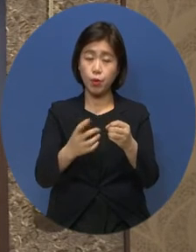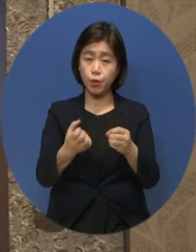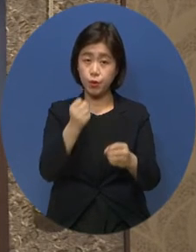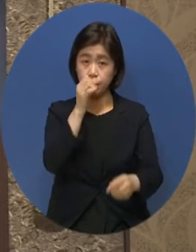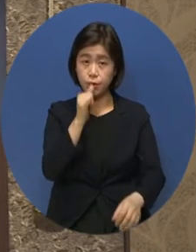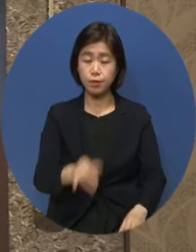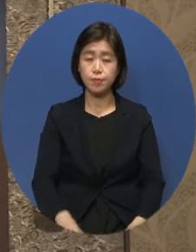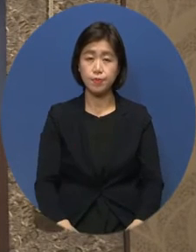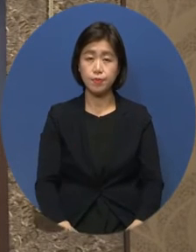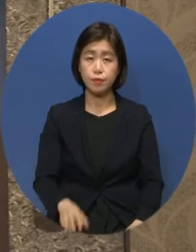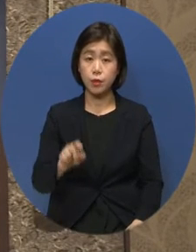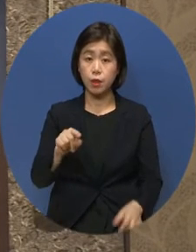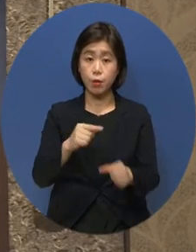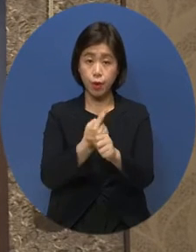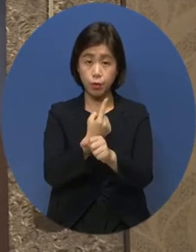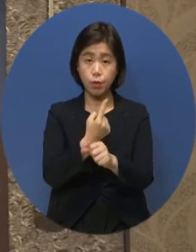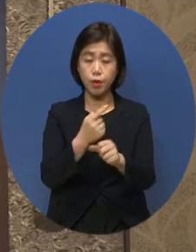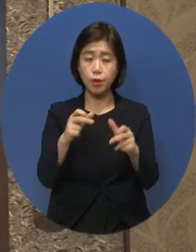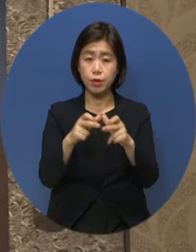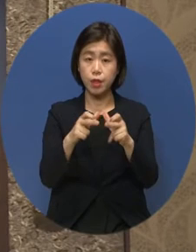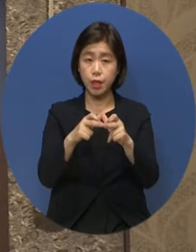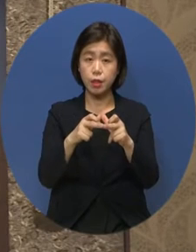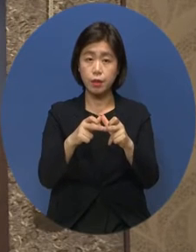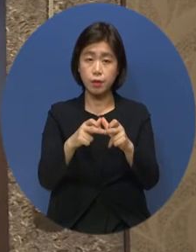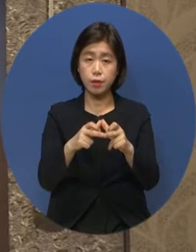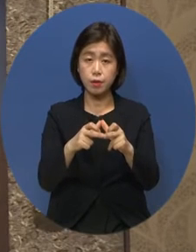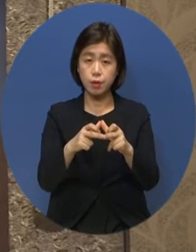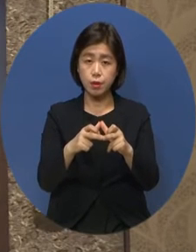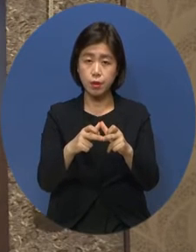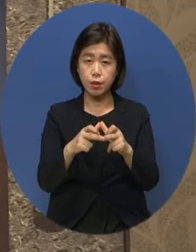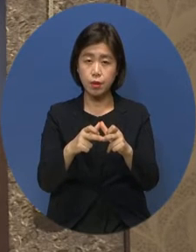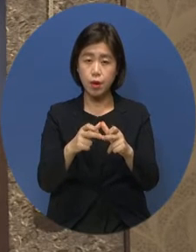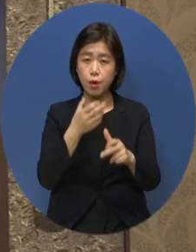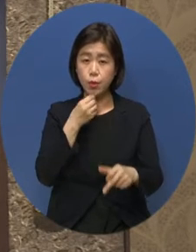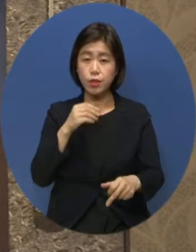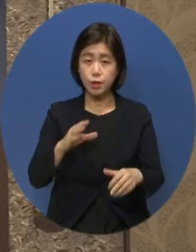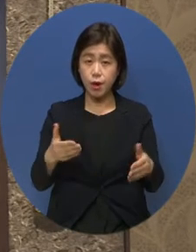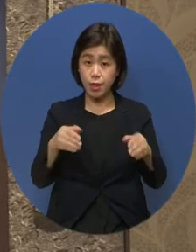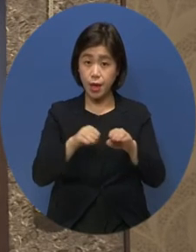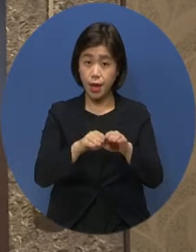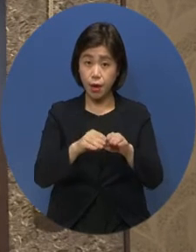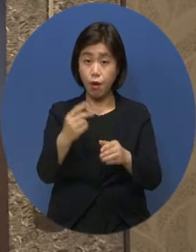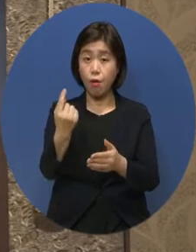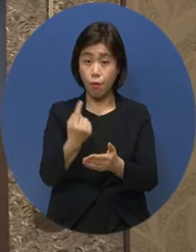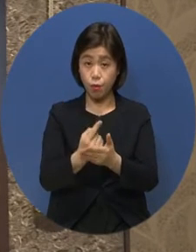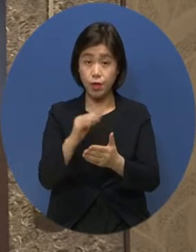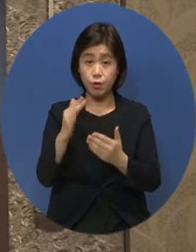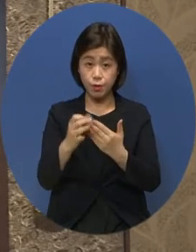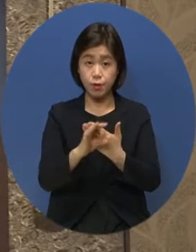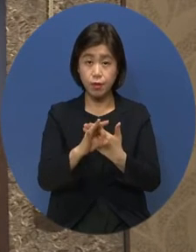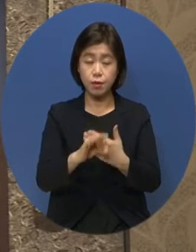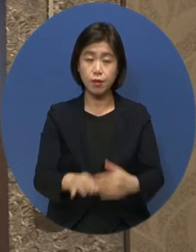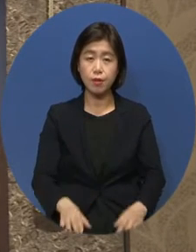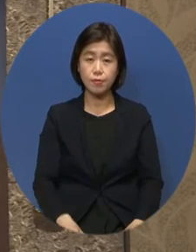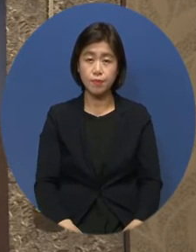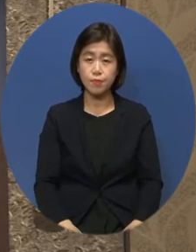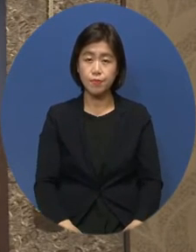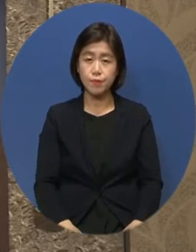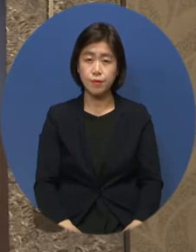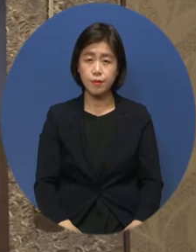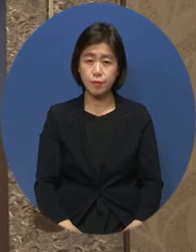이런 부분들 외에도 우리 장애인 복스 간에는 음 일단 방문을 하시게 되면 예 우리 인테이크 과정에서부터